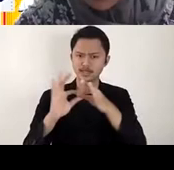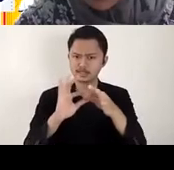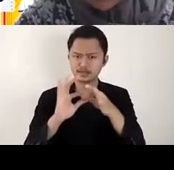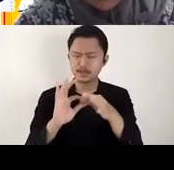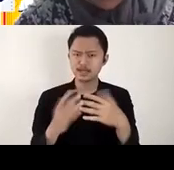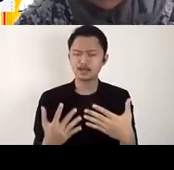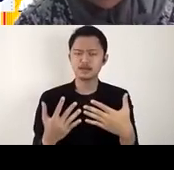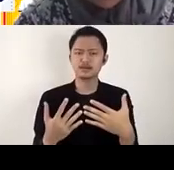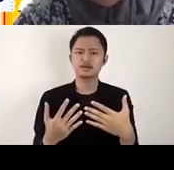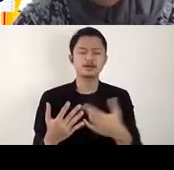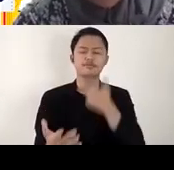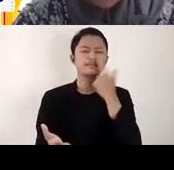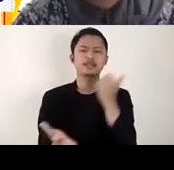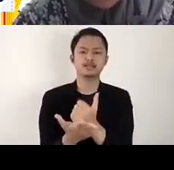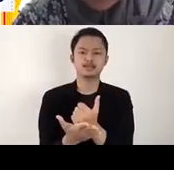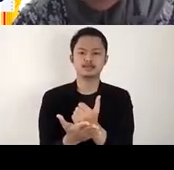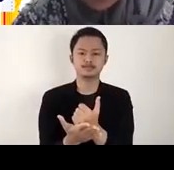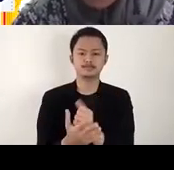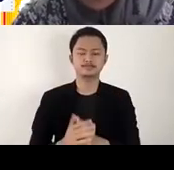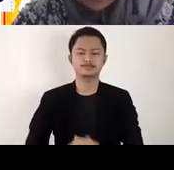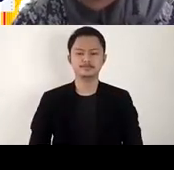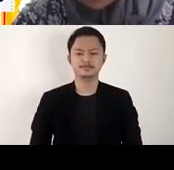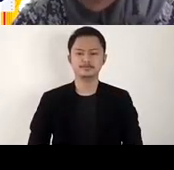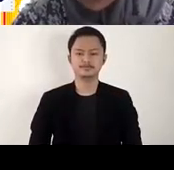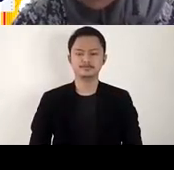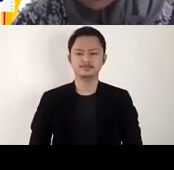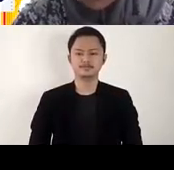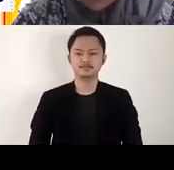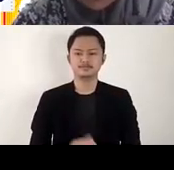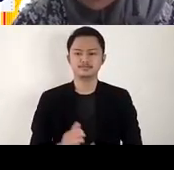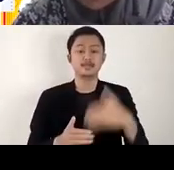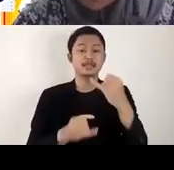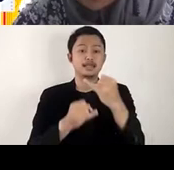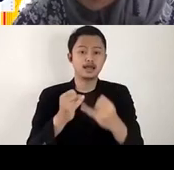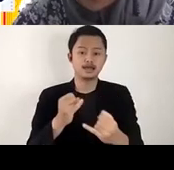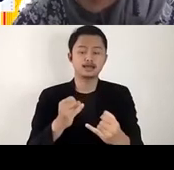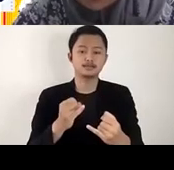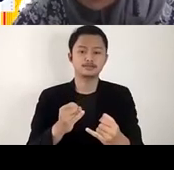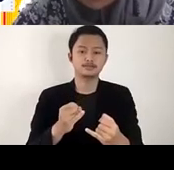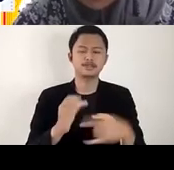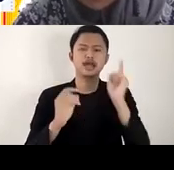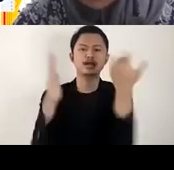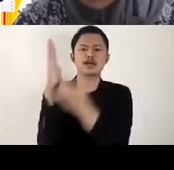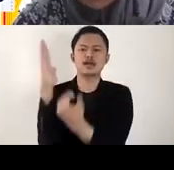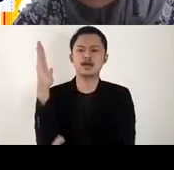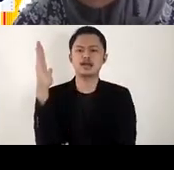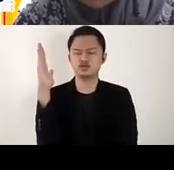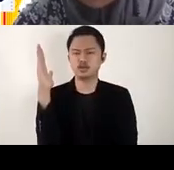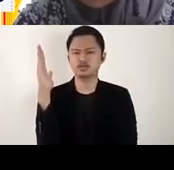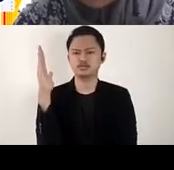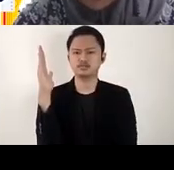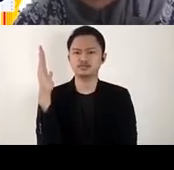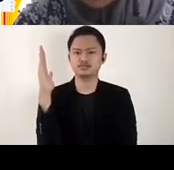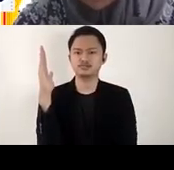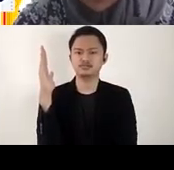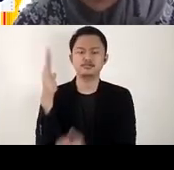aspek yang yang sangat penting ya kemudian Al terakhir salah satu regulasi yang juga ke